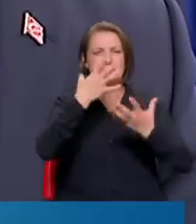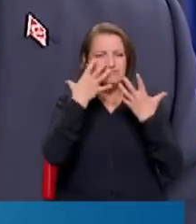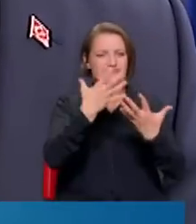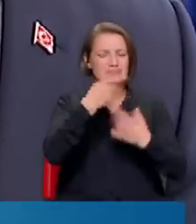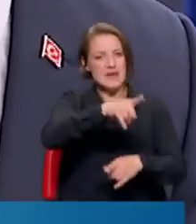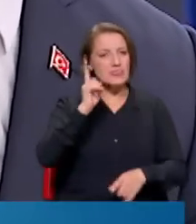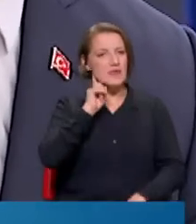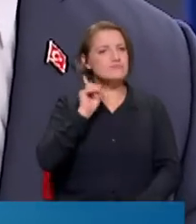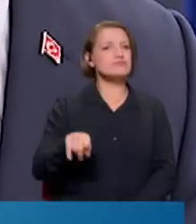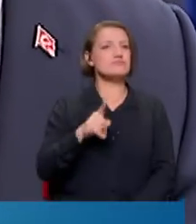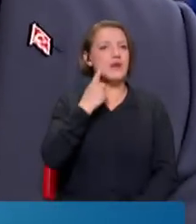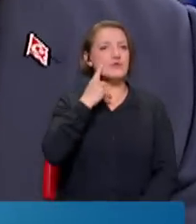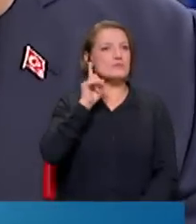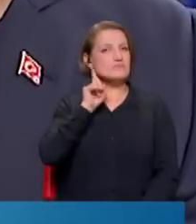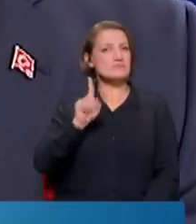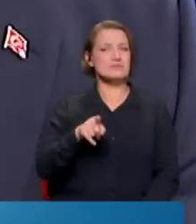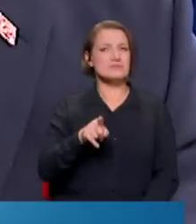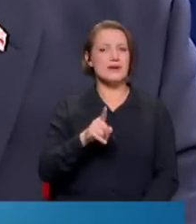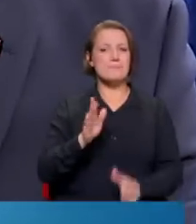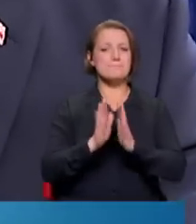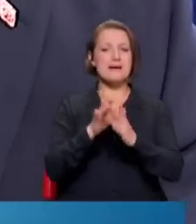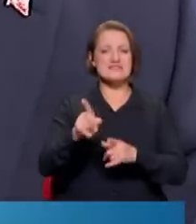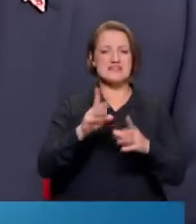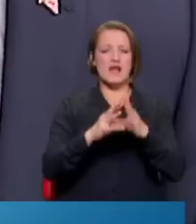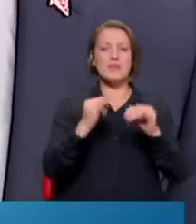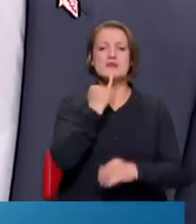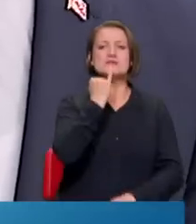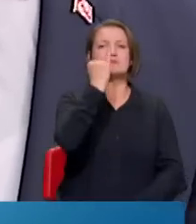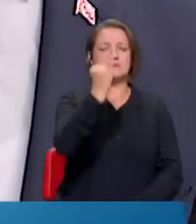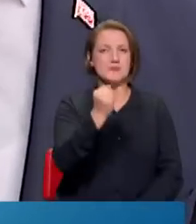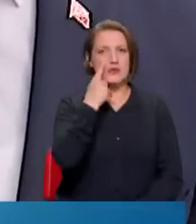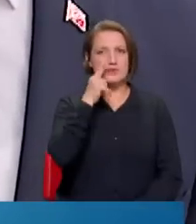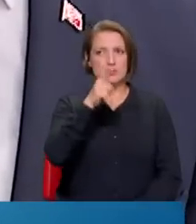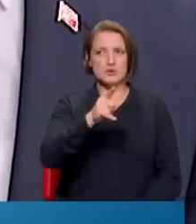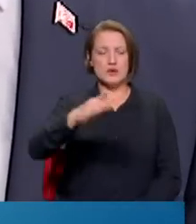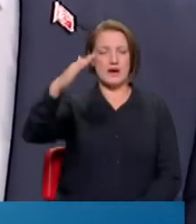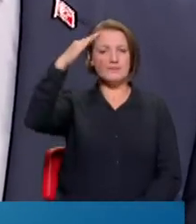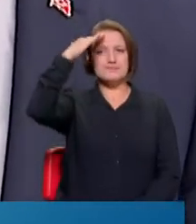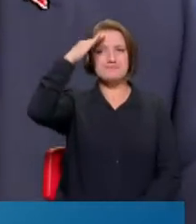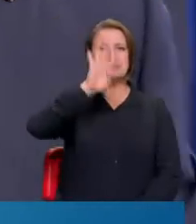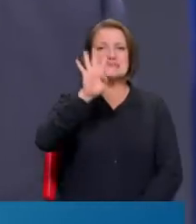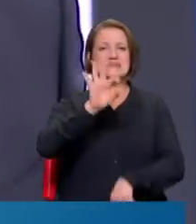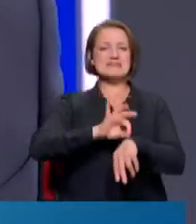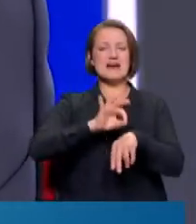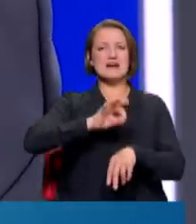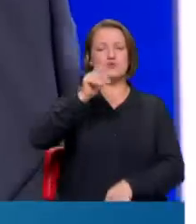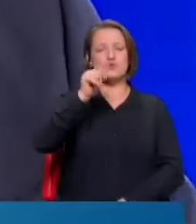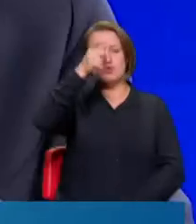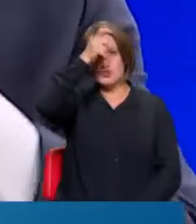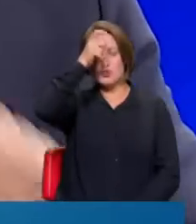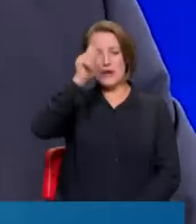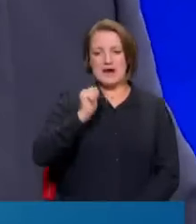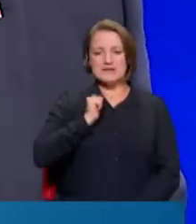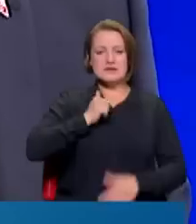rağmen dinlememiş Mersin ve Adana'ya ziyarette bulunmuştur ayakta 40 dakika Türk askerini tören